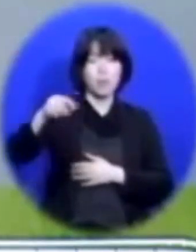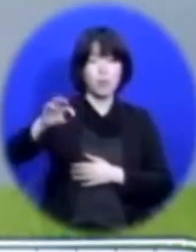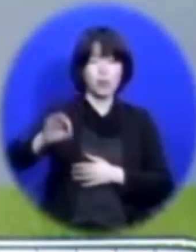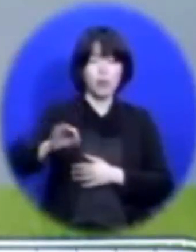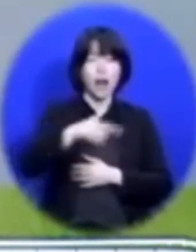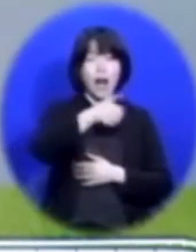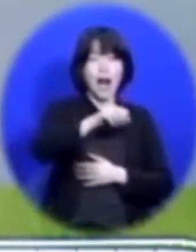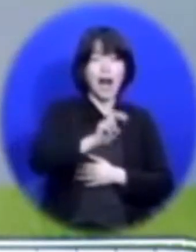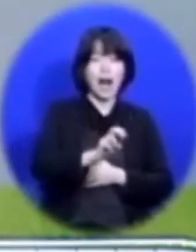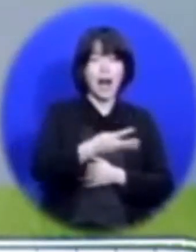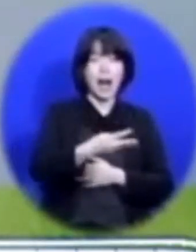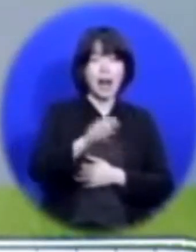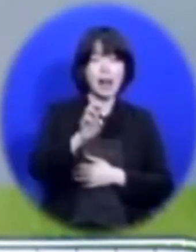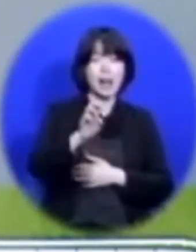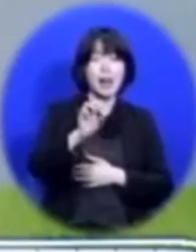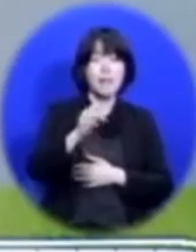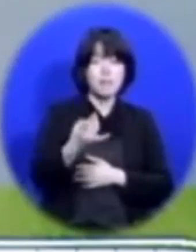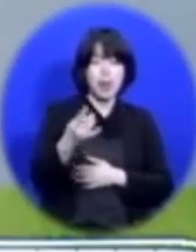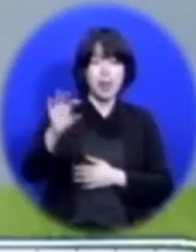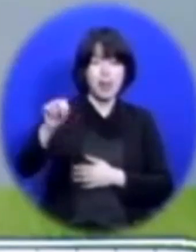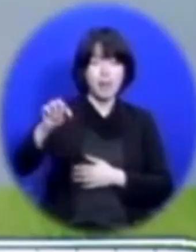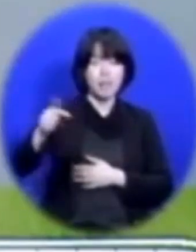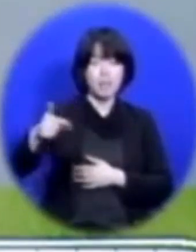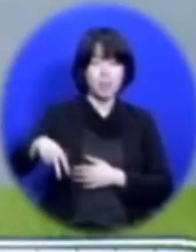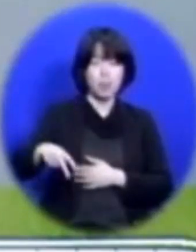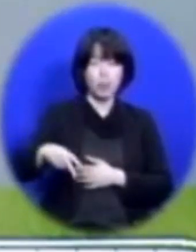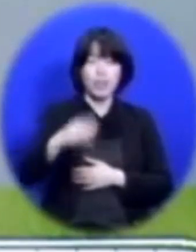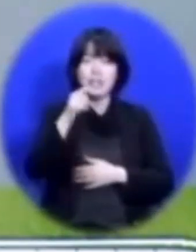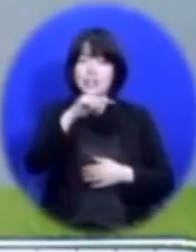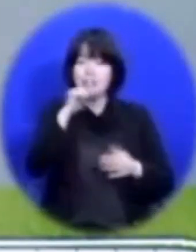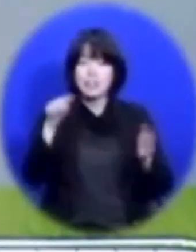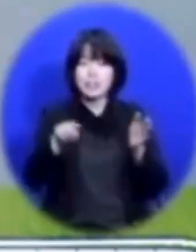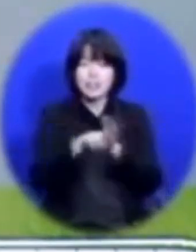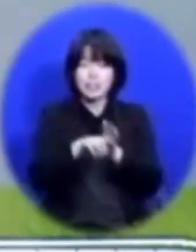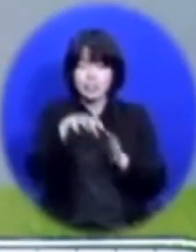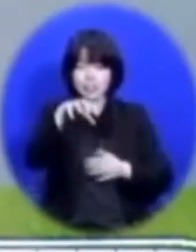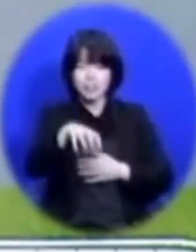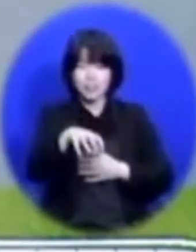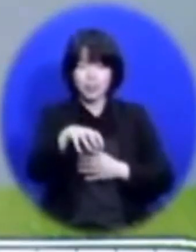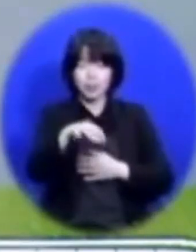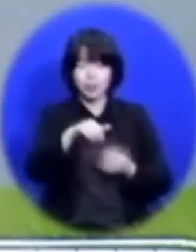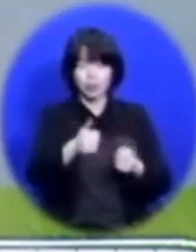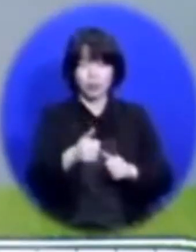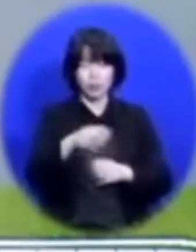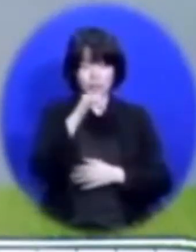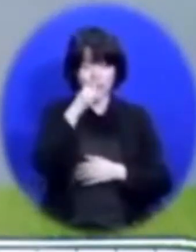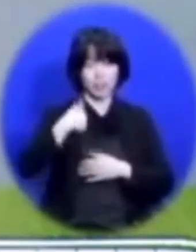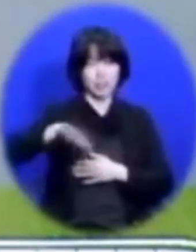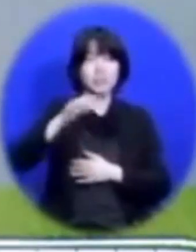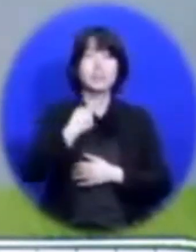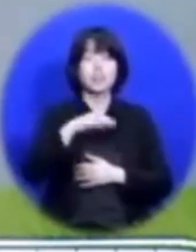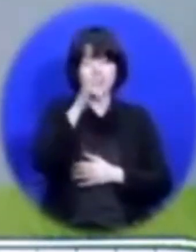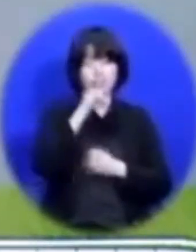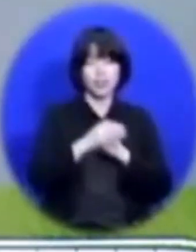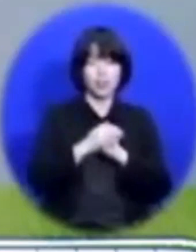에있는갈매순교묘지를방문하신적이있죠 .거기서당신은